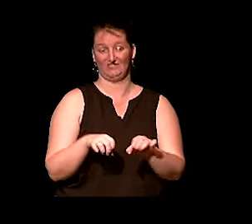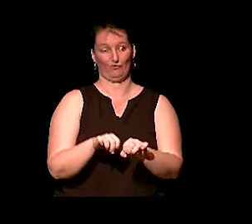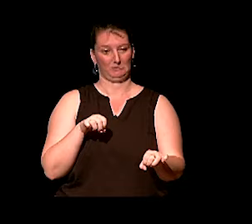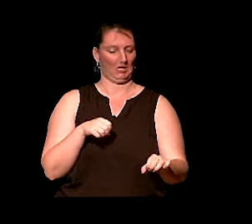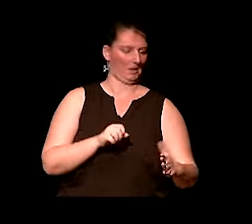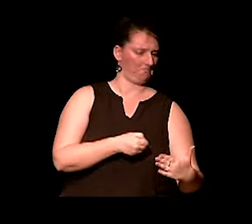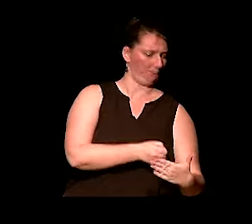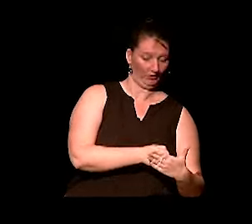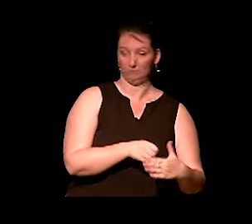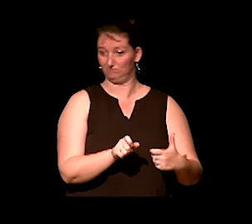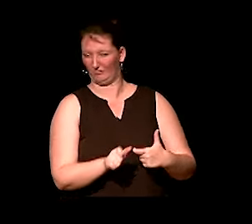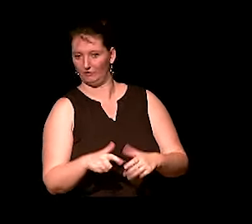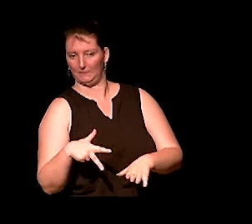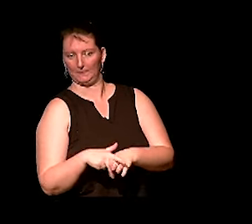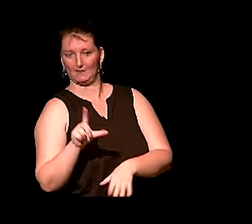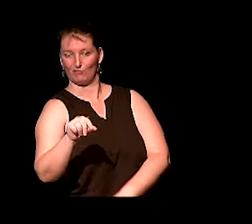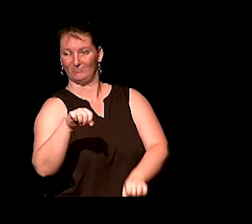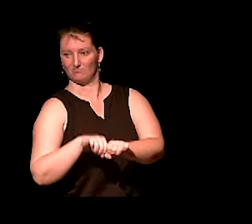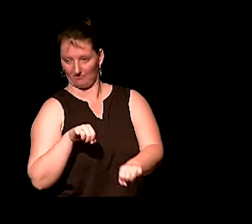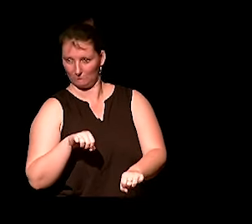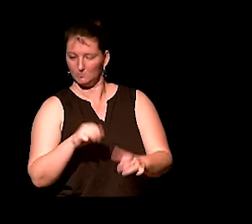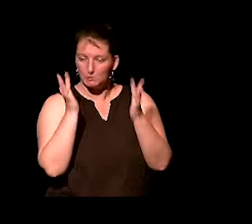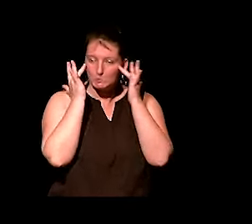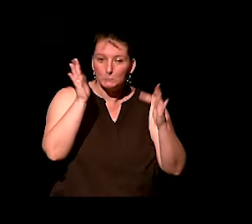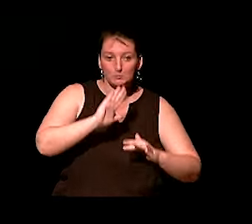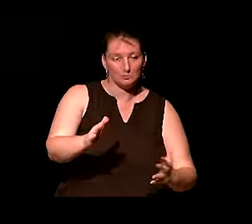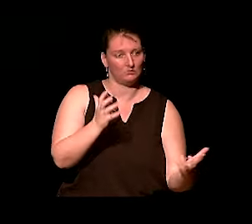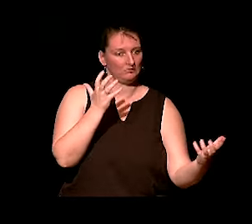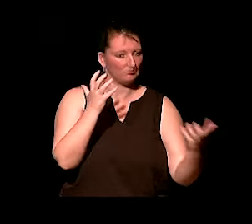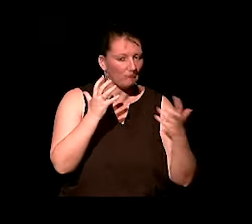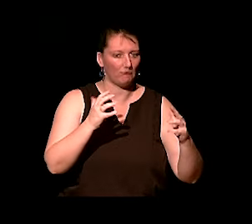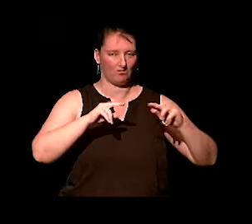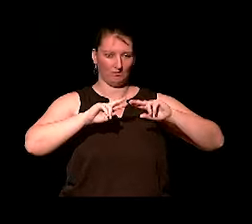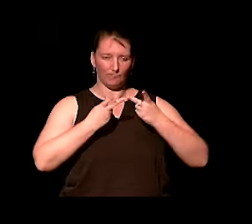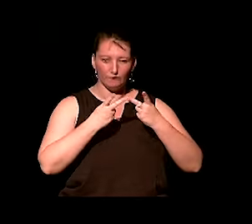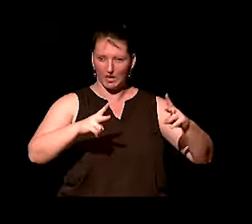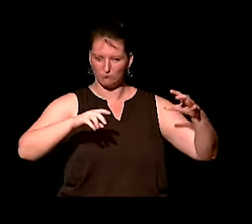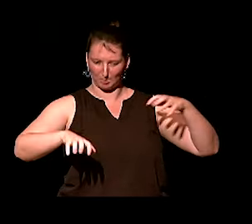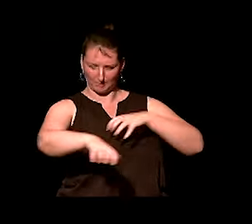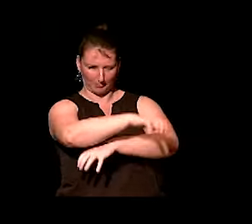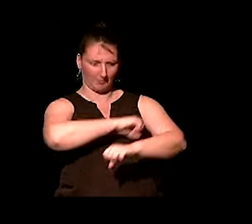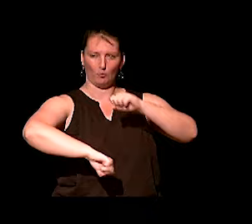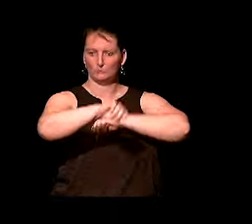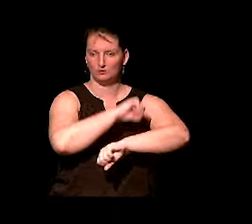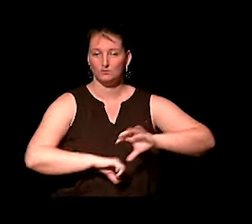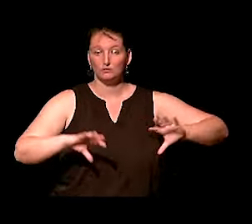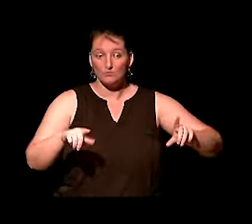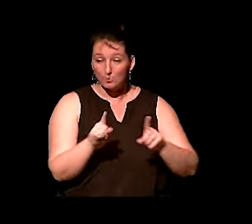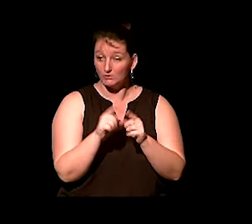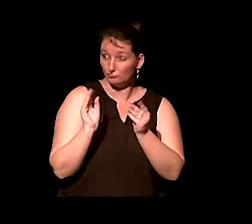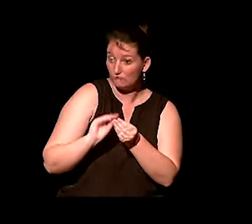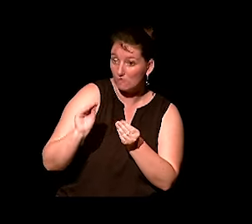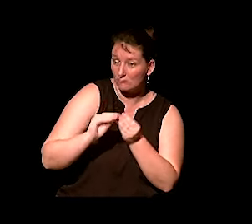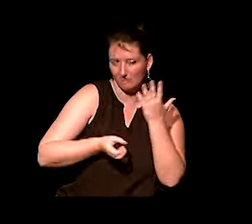début du XXe, culture de spectacle, même de l'urbanisme, ou bien jusqu'aux objets, à l'art déco,